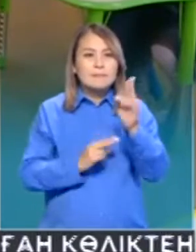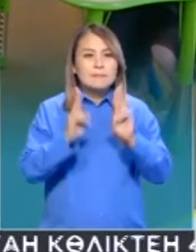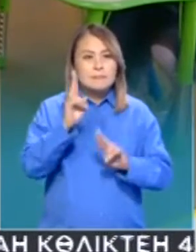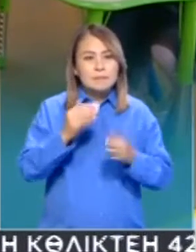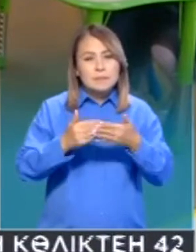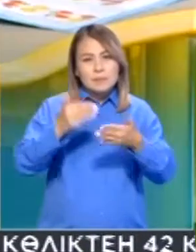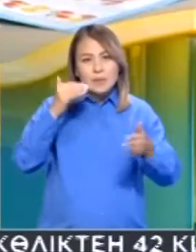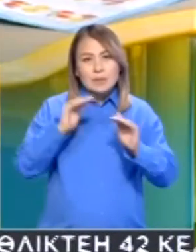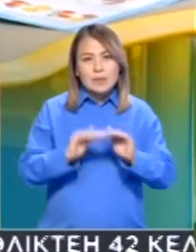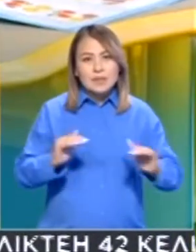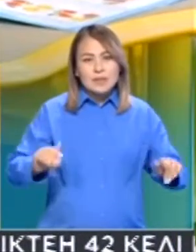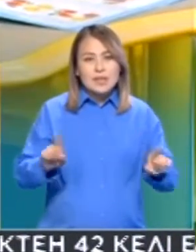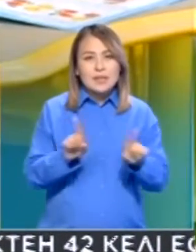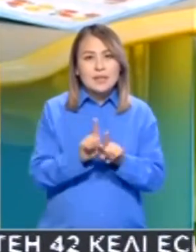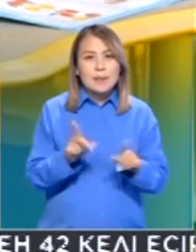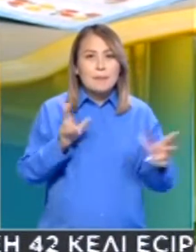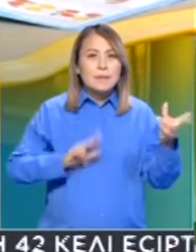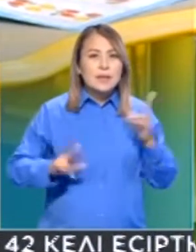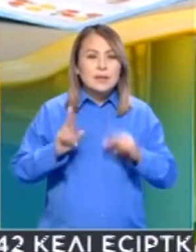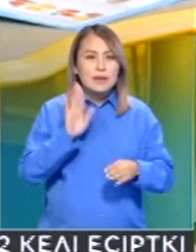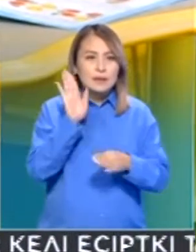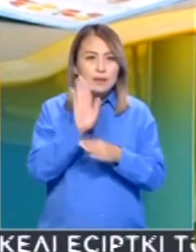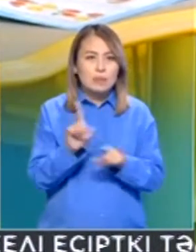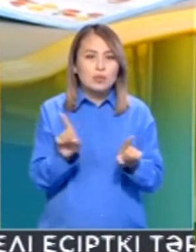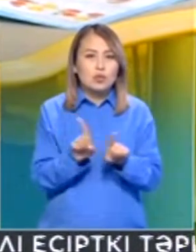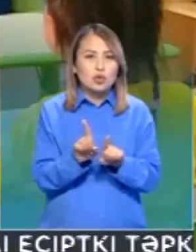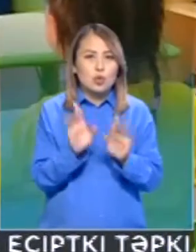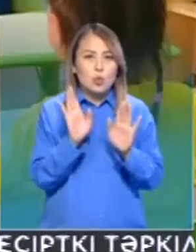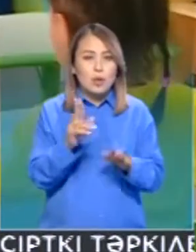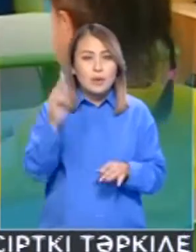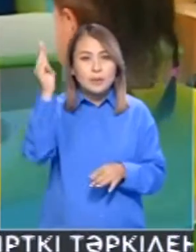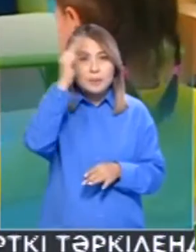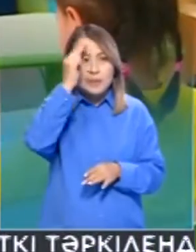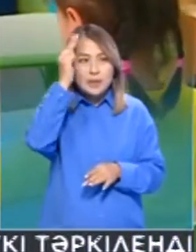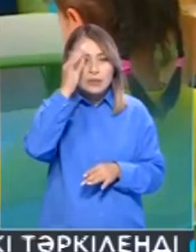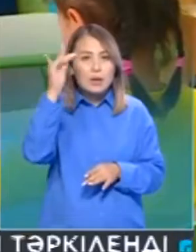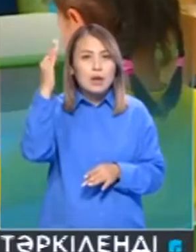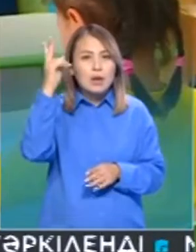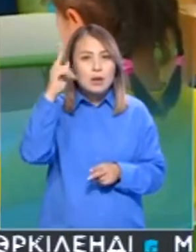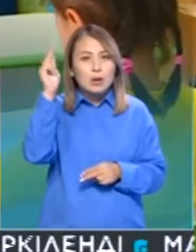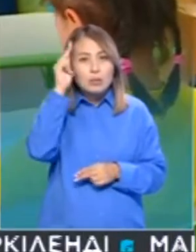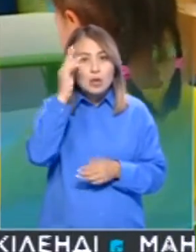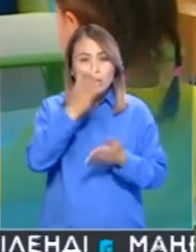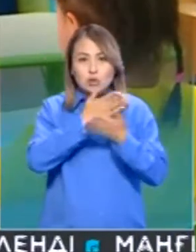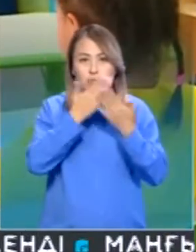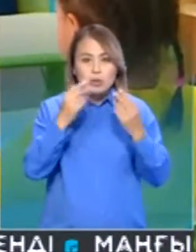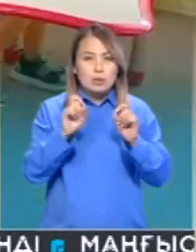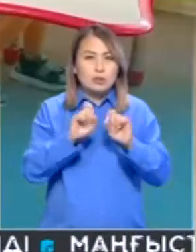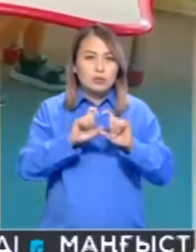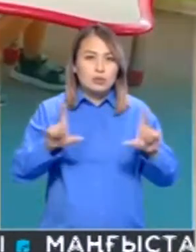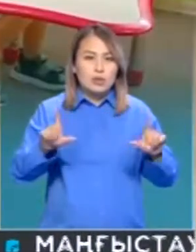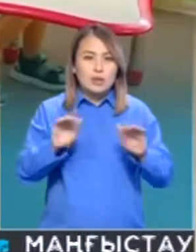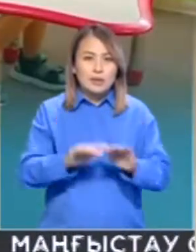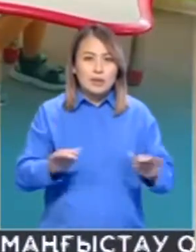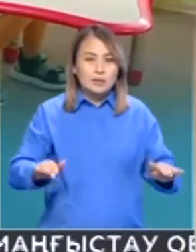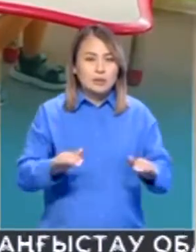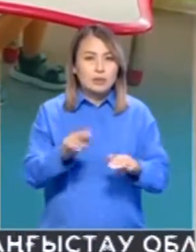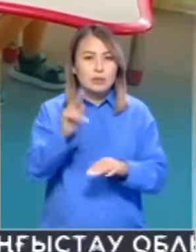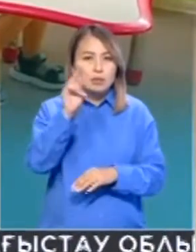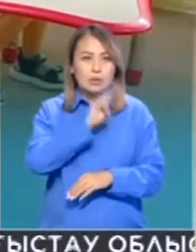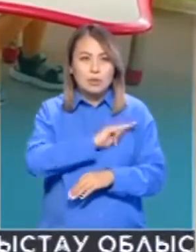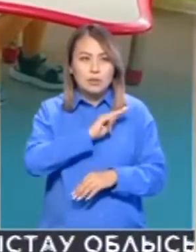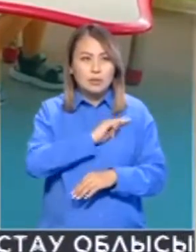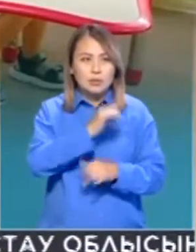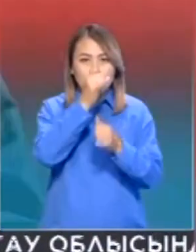дейінгі ұйымдардың педагогтеріне қойылатын талаптар да күшеймек. Енді тиісті біліктілігімен білімі жоқтар балабақшада жұмыс істей алмайды. Бұл талап